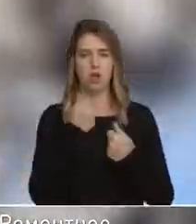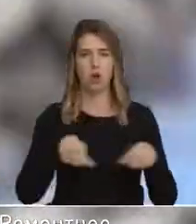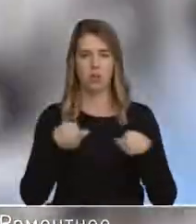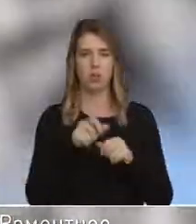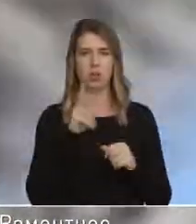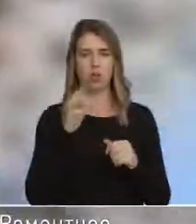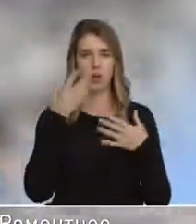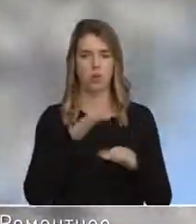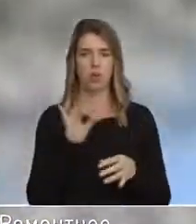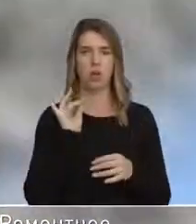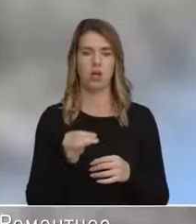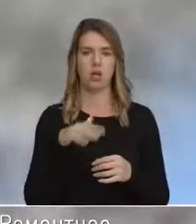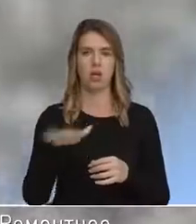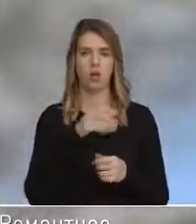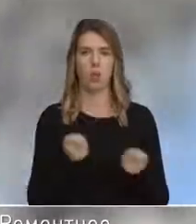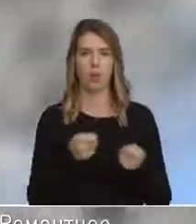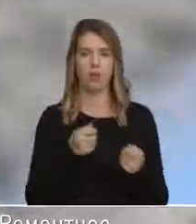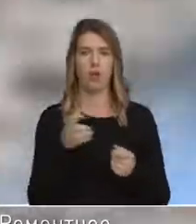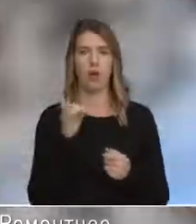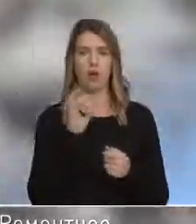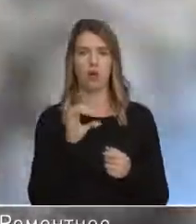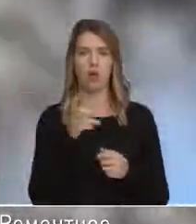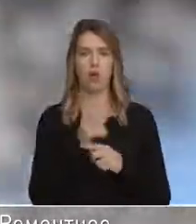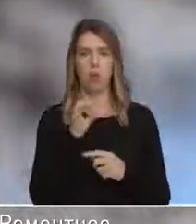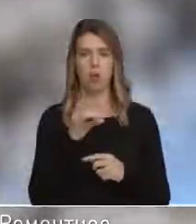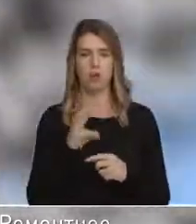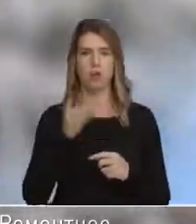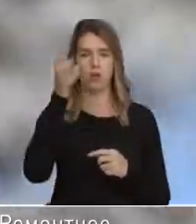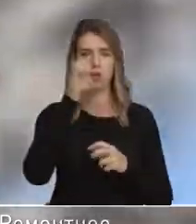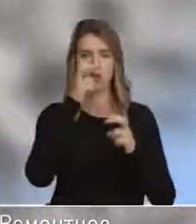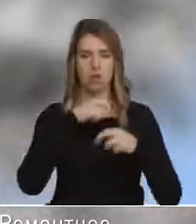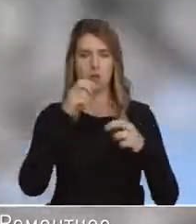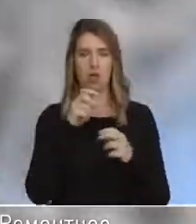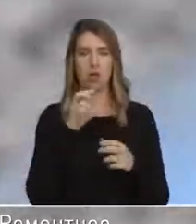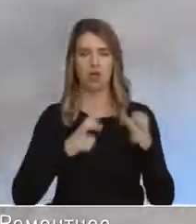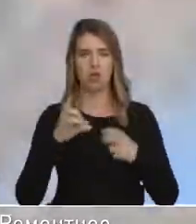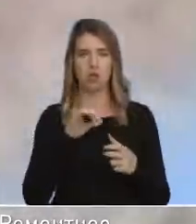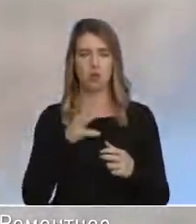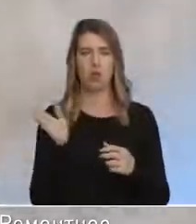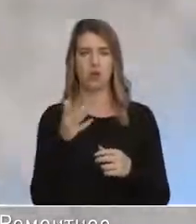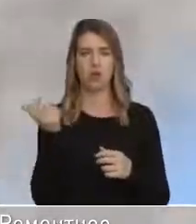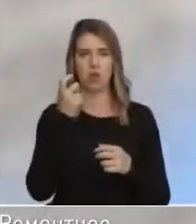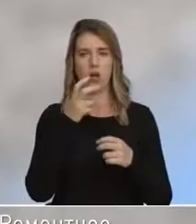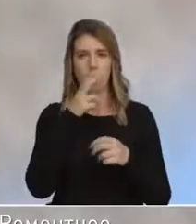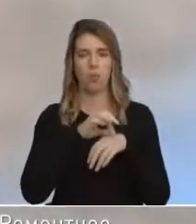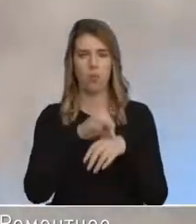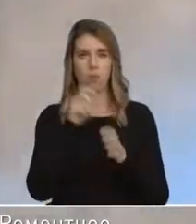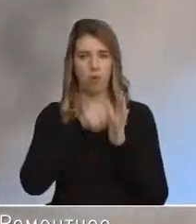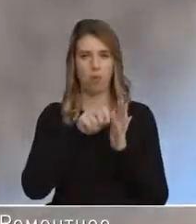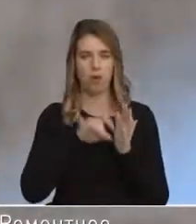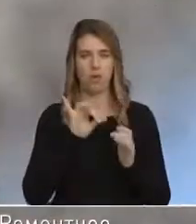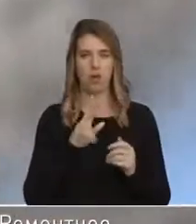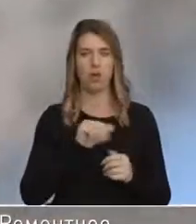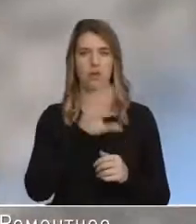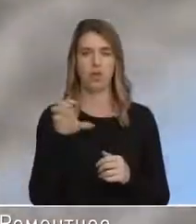комиссия Азово-Черноморского территориального управления Росрыболовства и Азовский научно-исследовательский институт рыбного хозяйства проводят проверку.